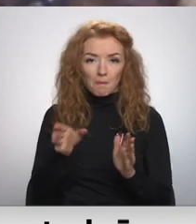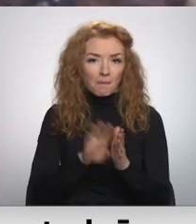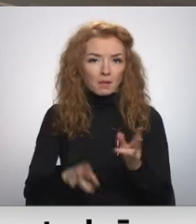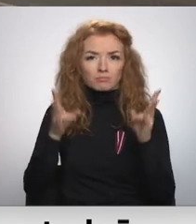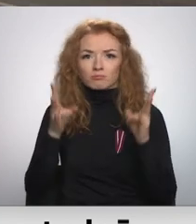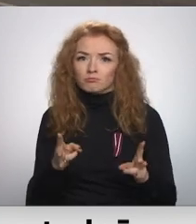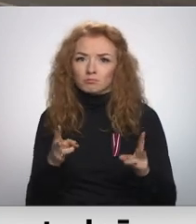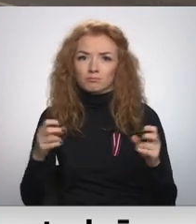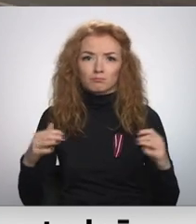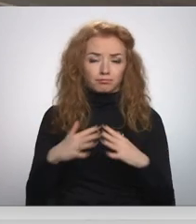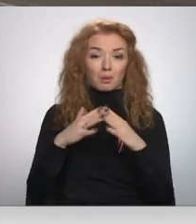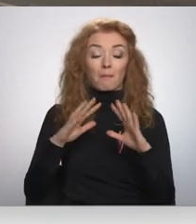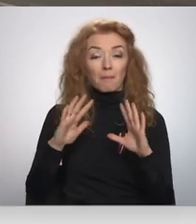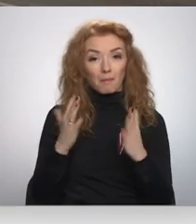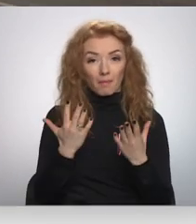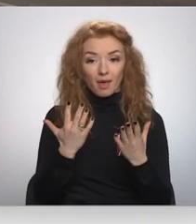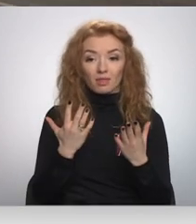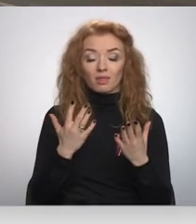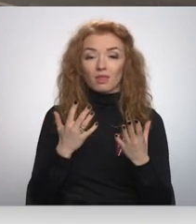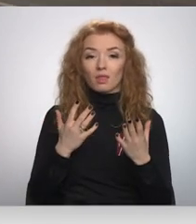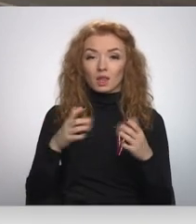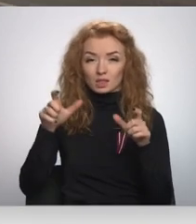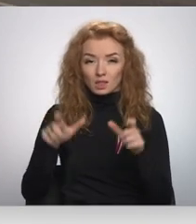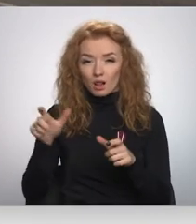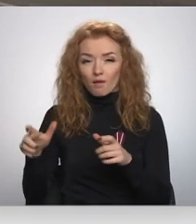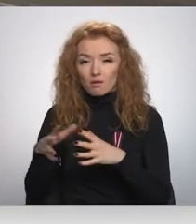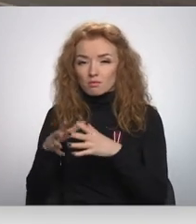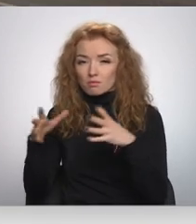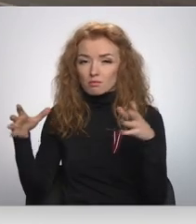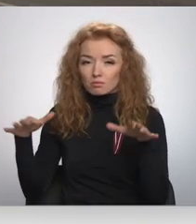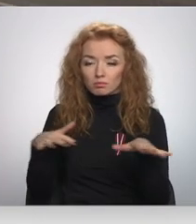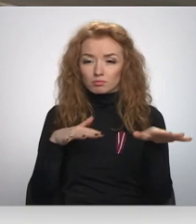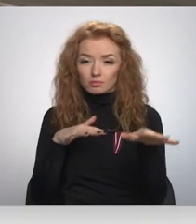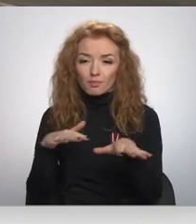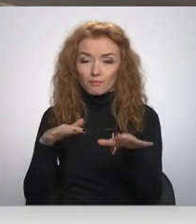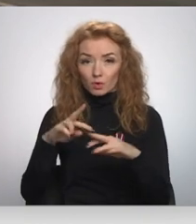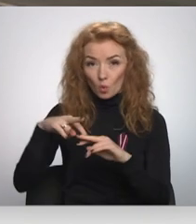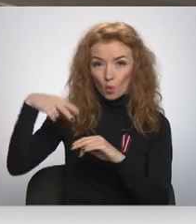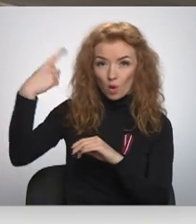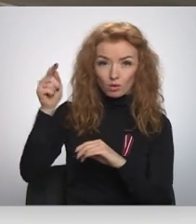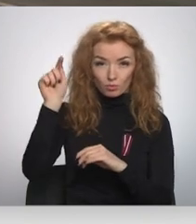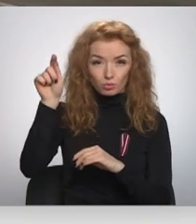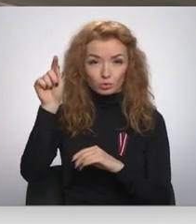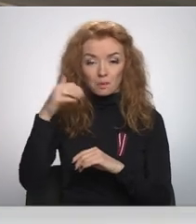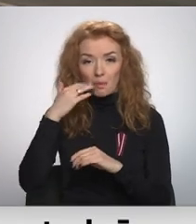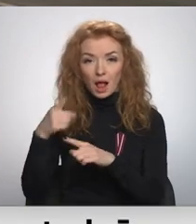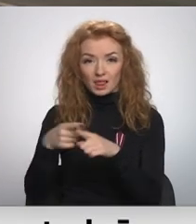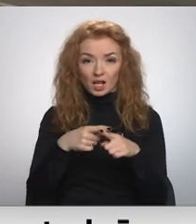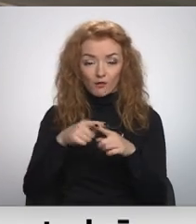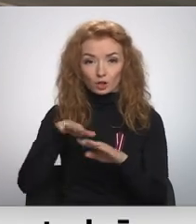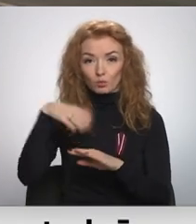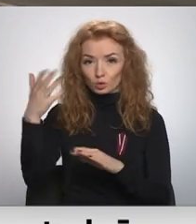incidentiem, bet šie lielie pūļi ar migrantiem tur otrā pusē, Baltkrievijas